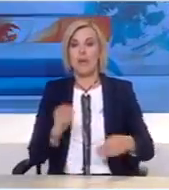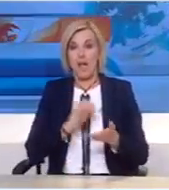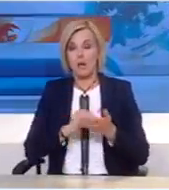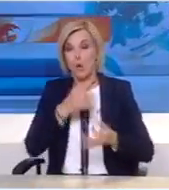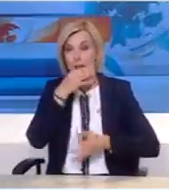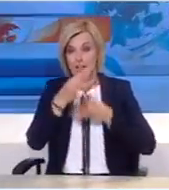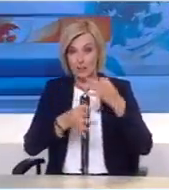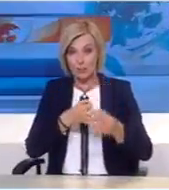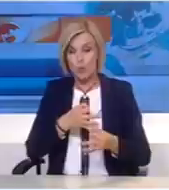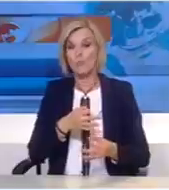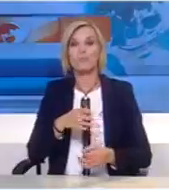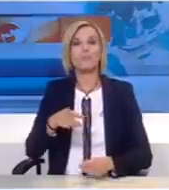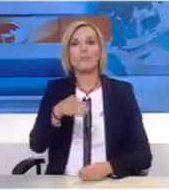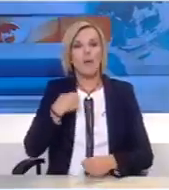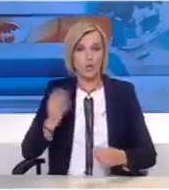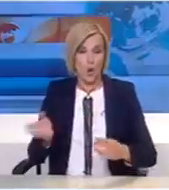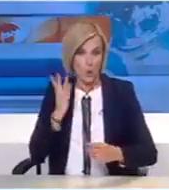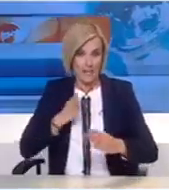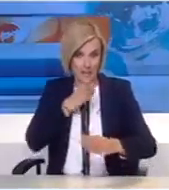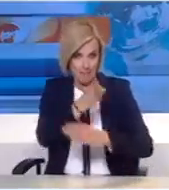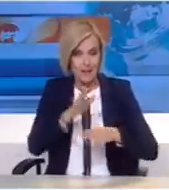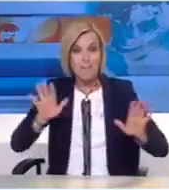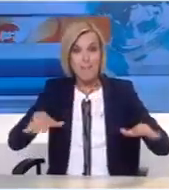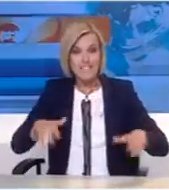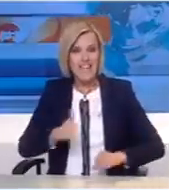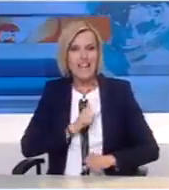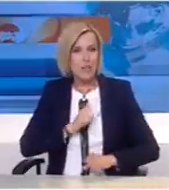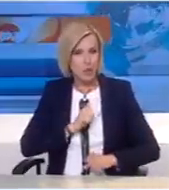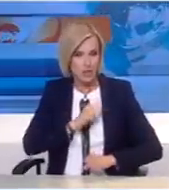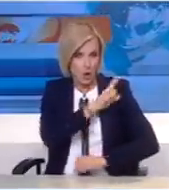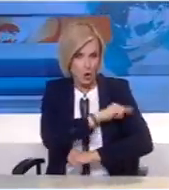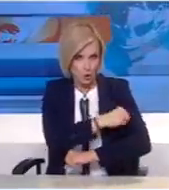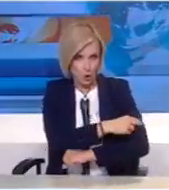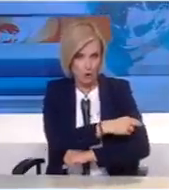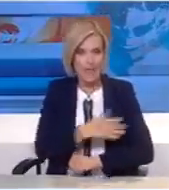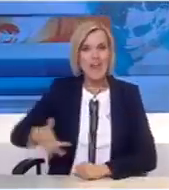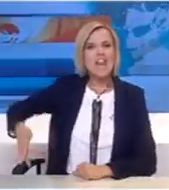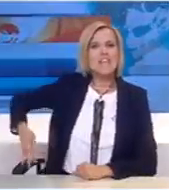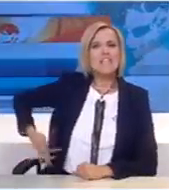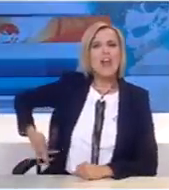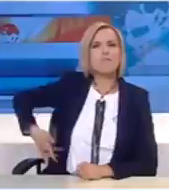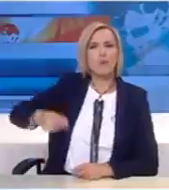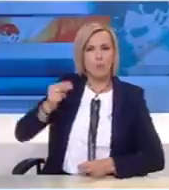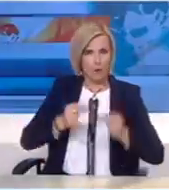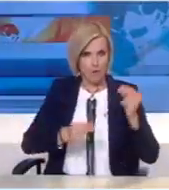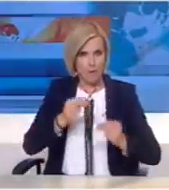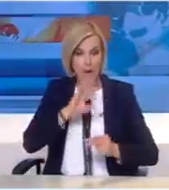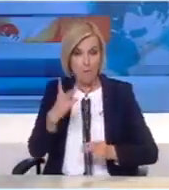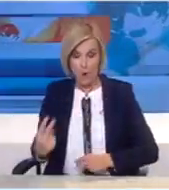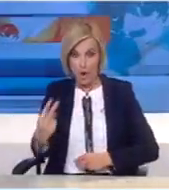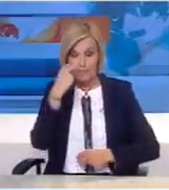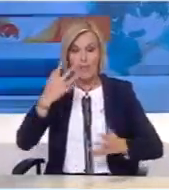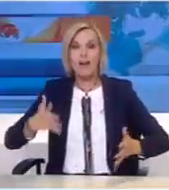που είχαν οι νεφροπαθείς όταν με είδαν και ήμουν εκεί στο πλευρό τους. Οι αρνητικοί νεφροπαθείς, που ενδεχομένως να υποάζουν την νόσο,